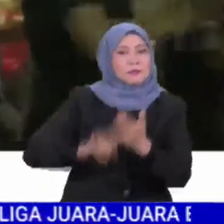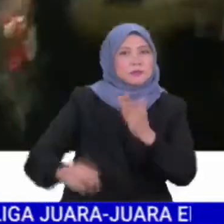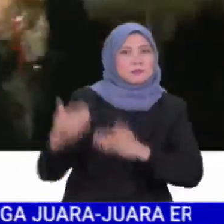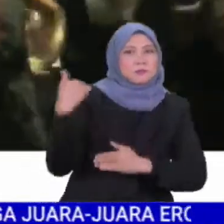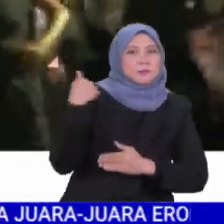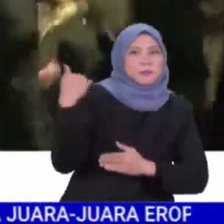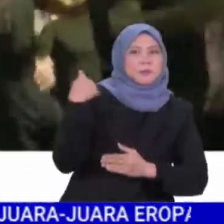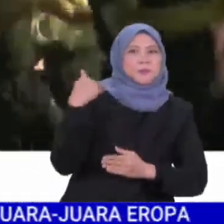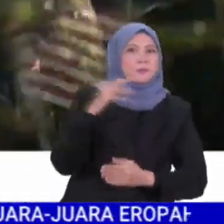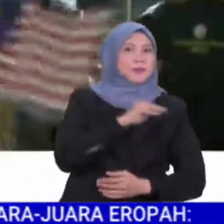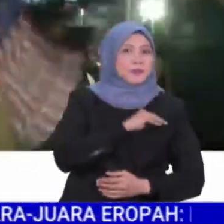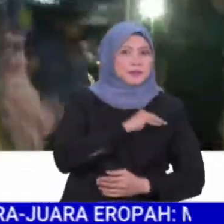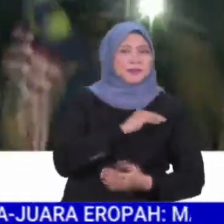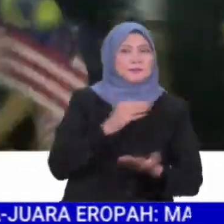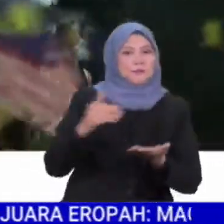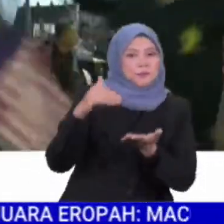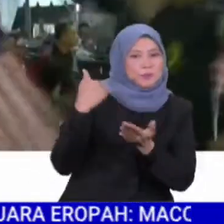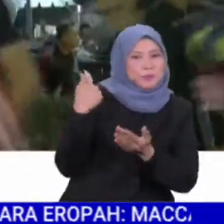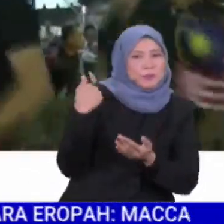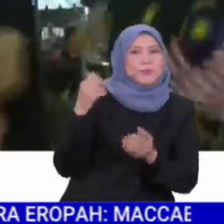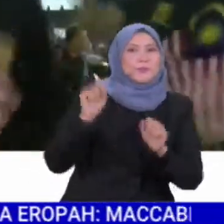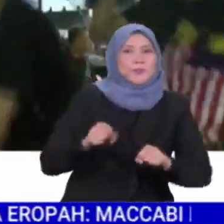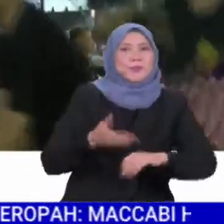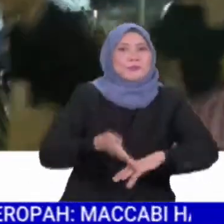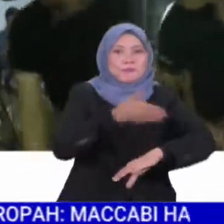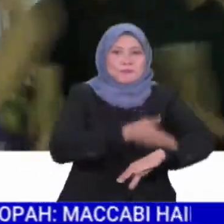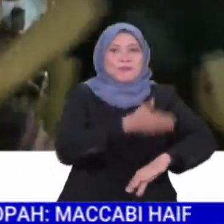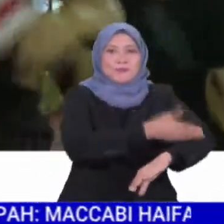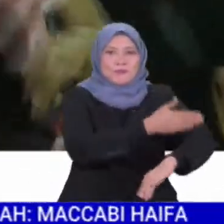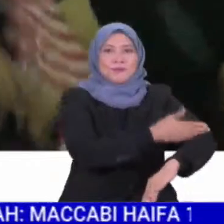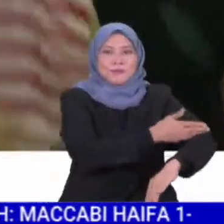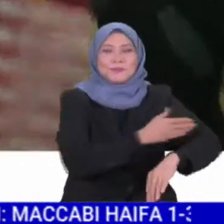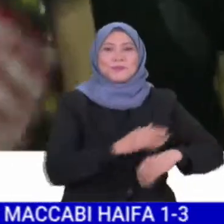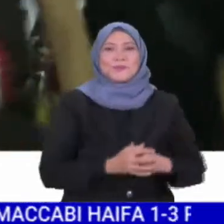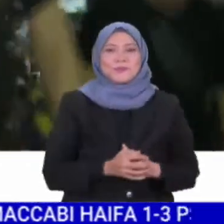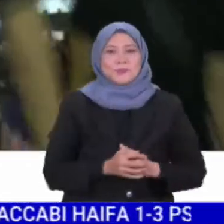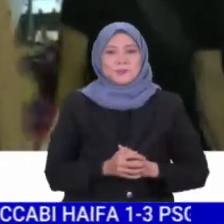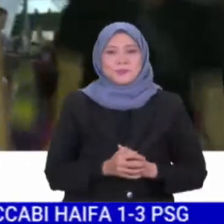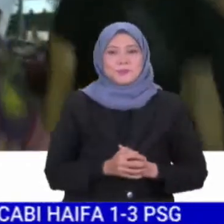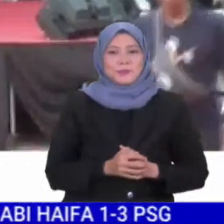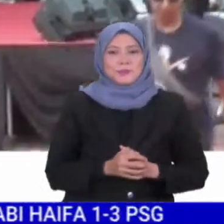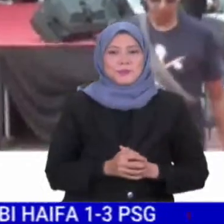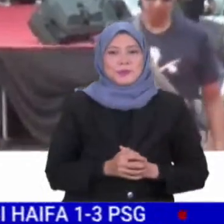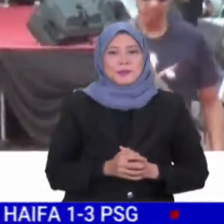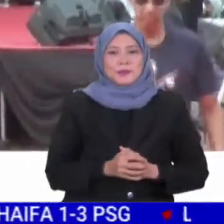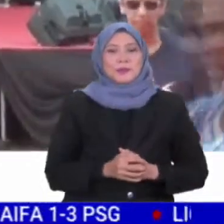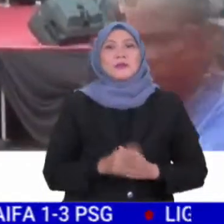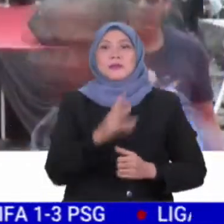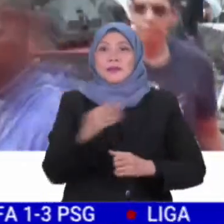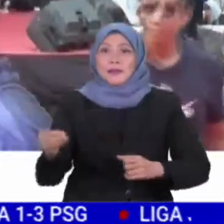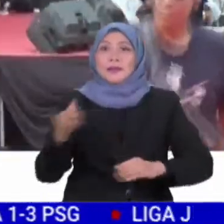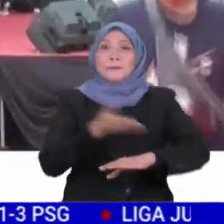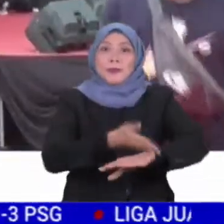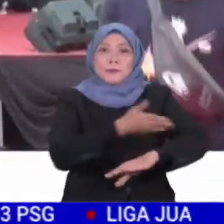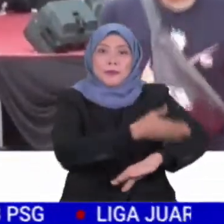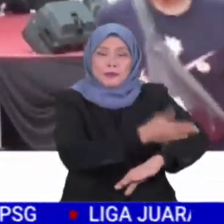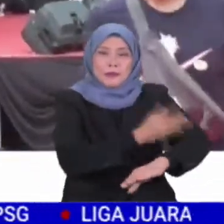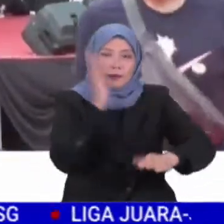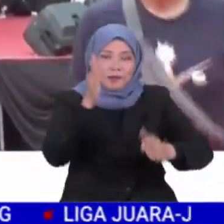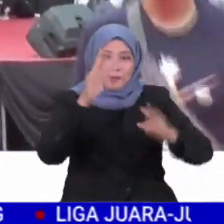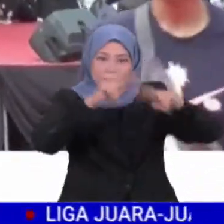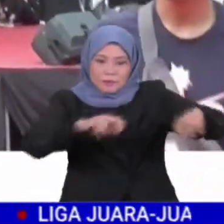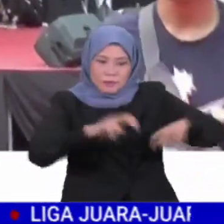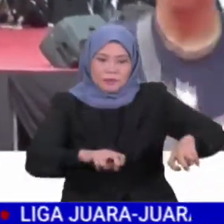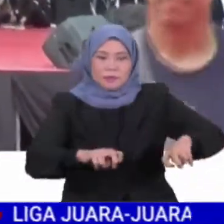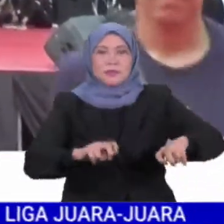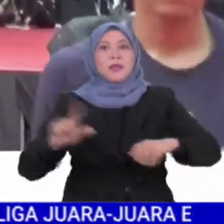Yang Berhormat Tan Sri untuk kita buat penambahbaikan. Dan selain daripada itu, penambahbaikan inilah yang kita akan tengok dalam